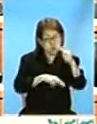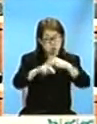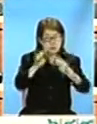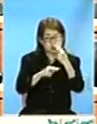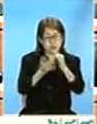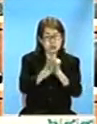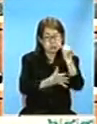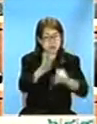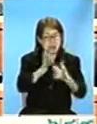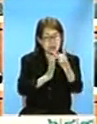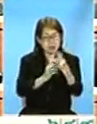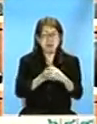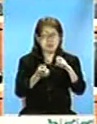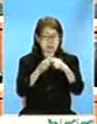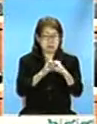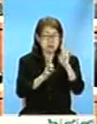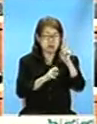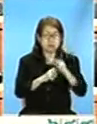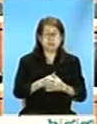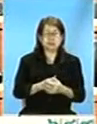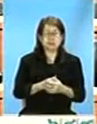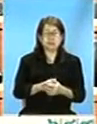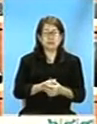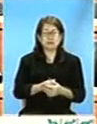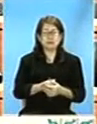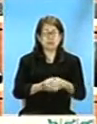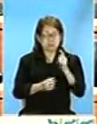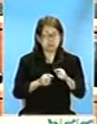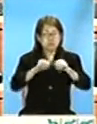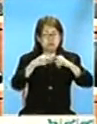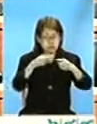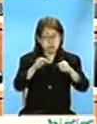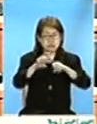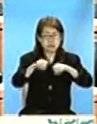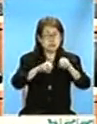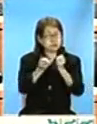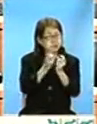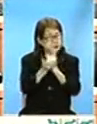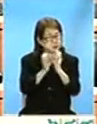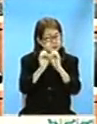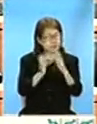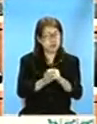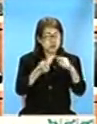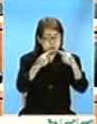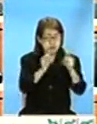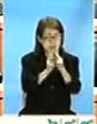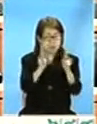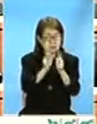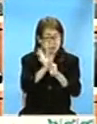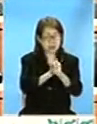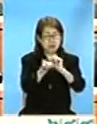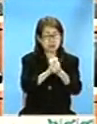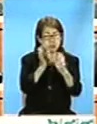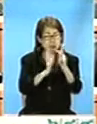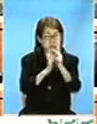พอย่างมีนัยยะสำคัญยิ่งครับท่านตอบสังคมตอบคณะกรรมการปฏิรูปกฎหมายด้วยนะครับว่าท่านมีเหตุผลอะ